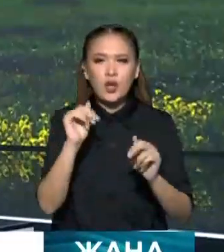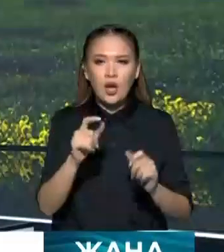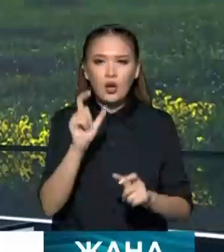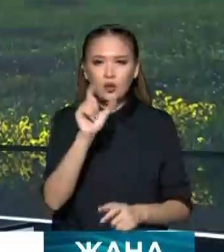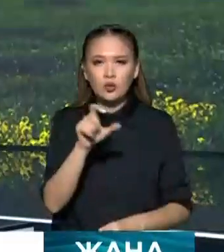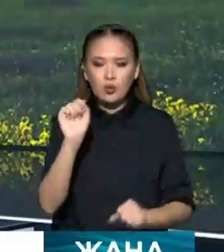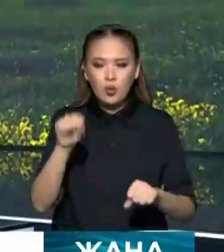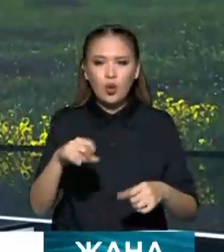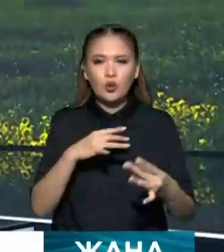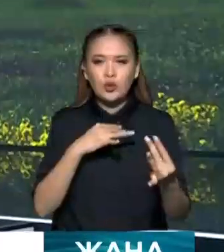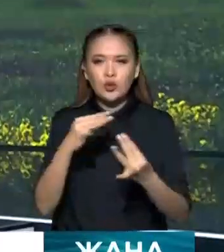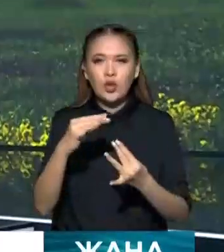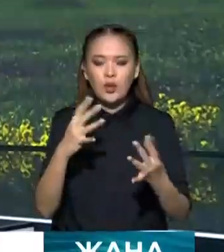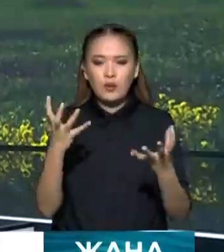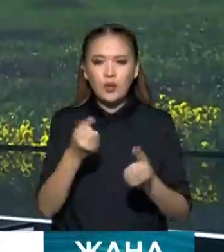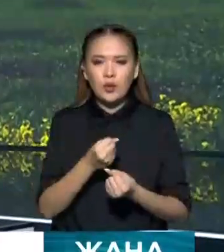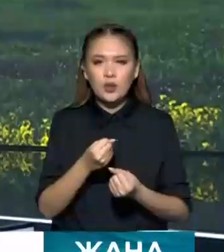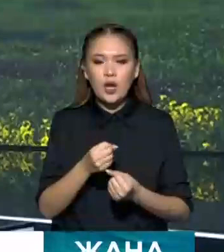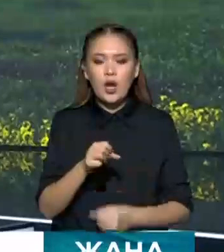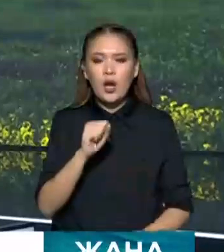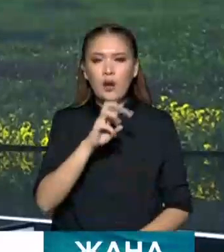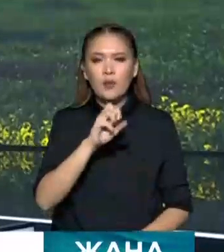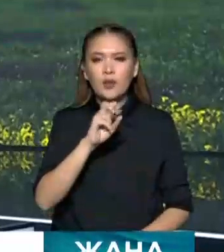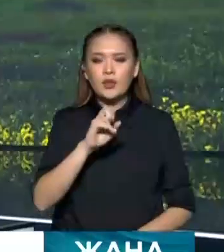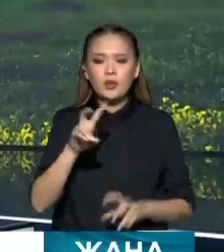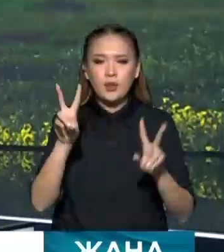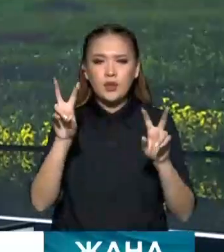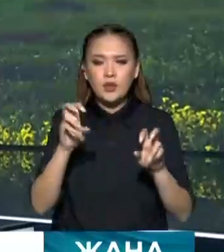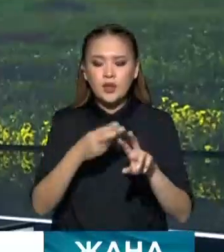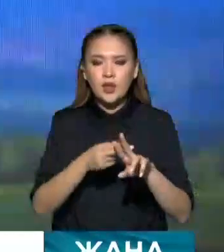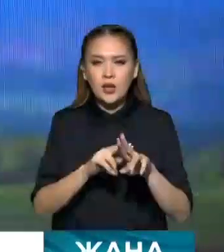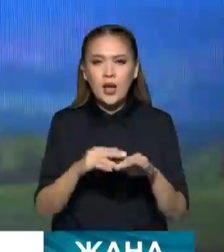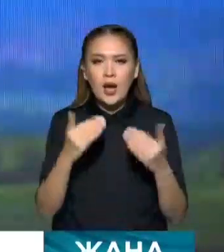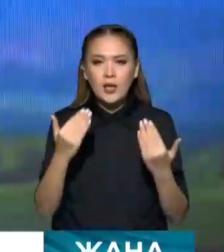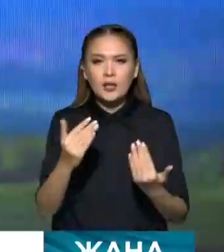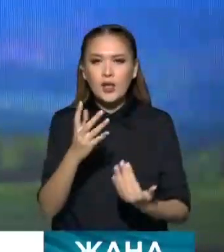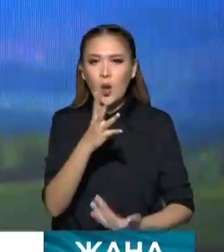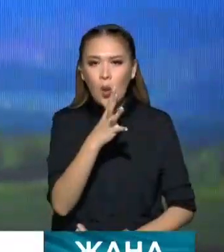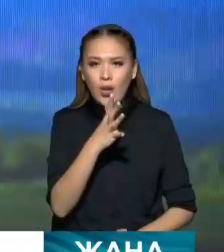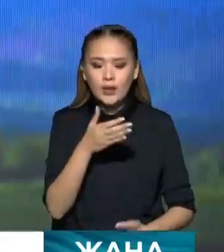таңда мынау жер аманат партиясының жұмысының нәтижесінде дәл қазіргі